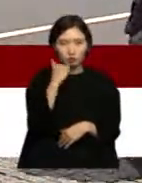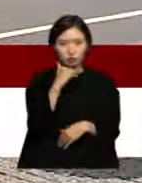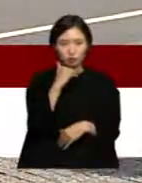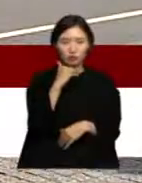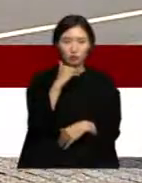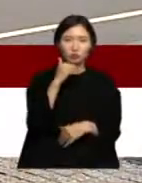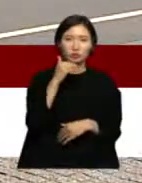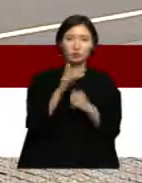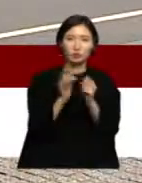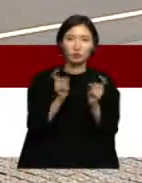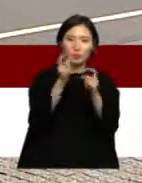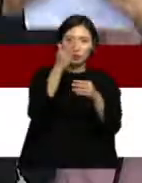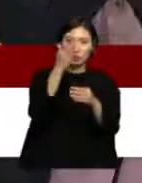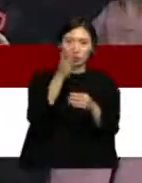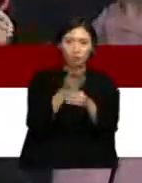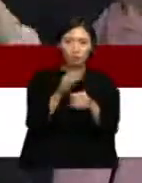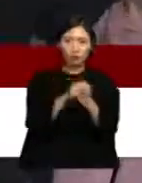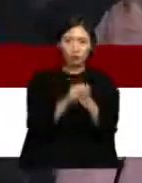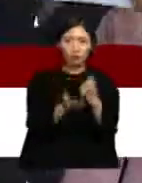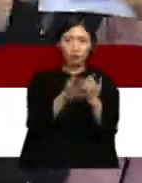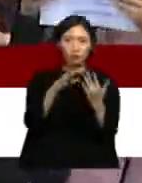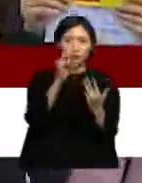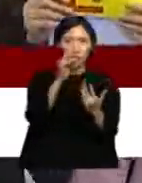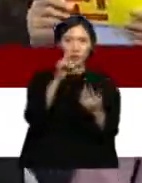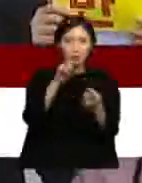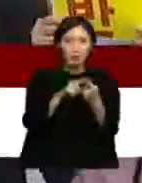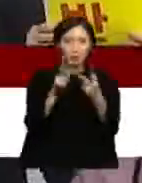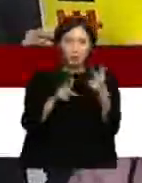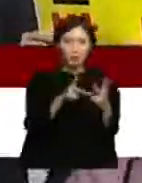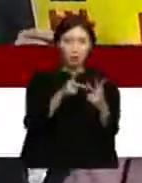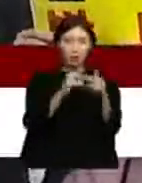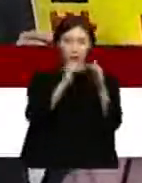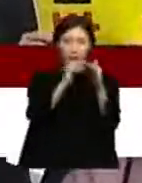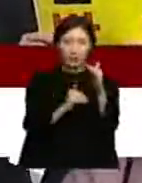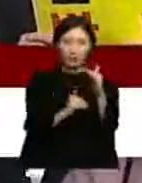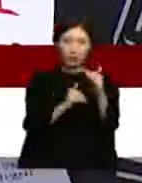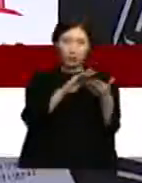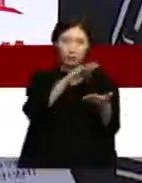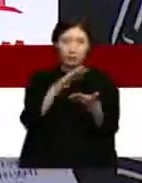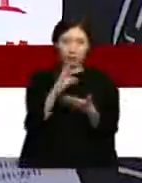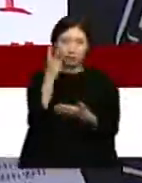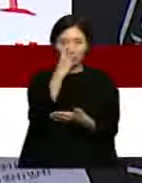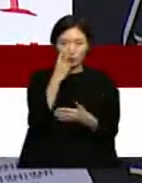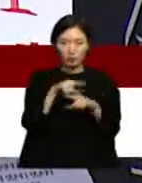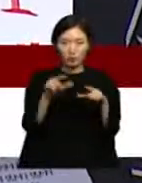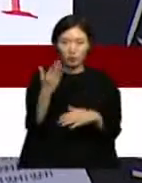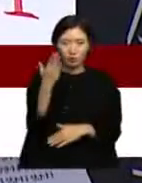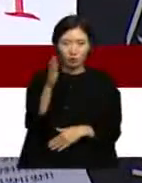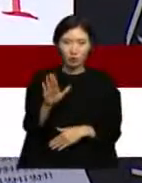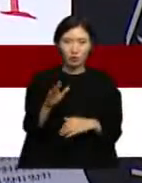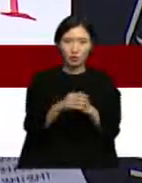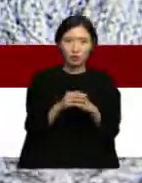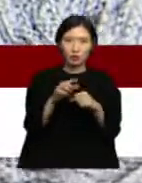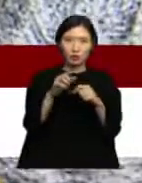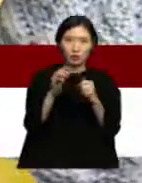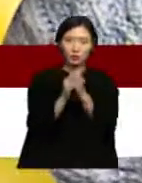대상을 뽑을 땐 사업 개요서와 업체에 대한 자료를 받아 검토하는 게 일반적인데 업체 측의 민원